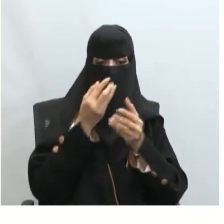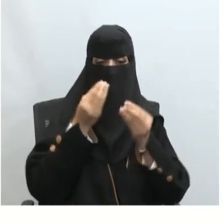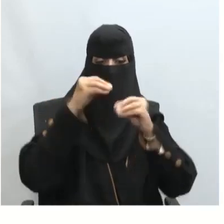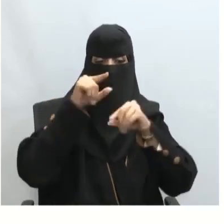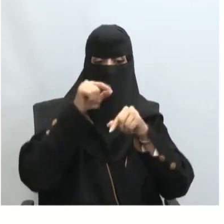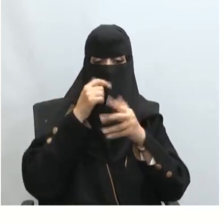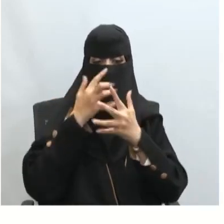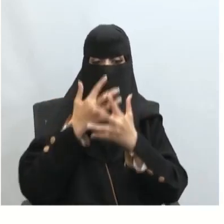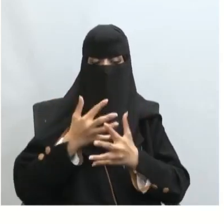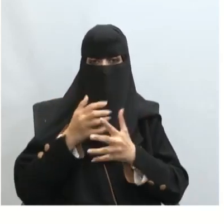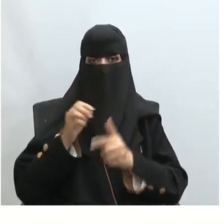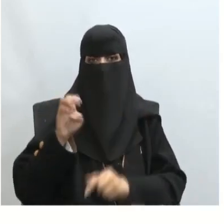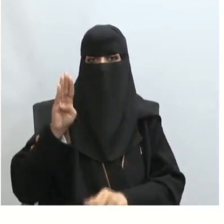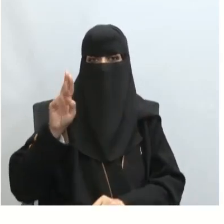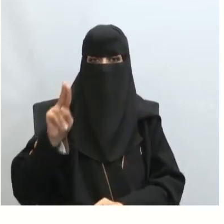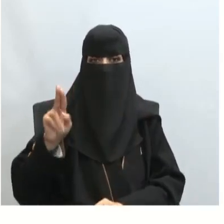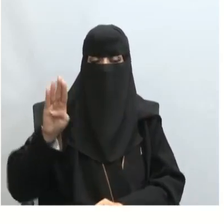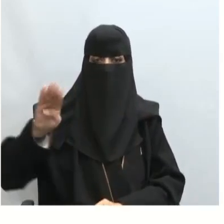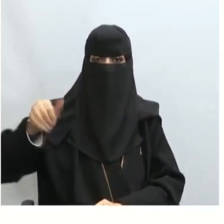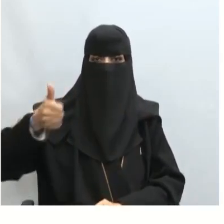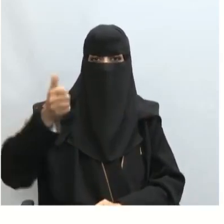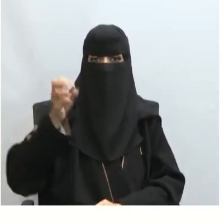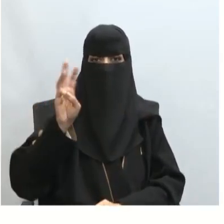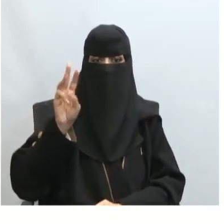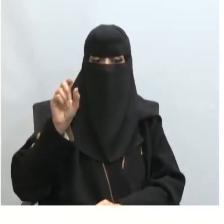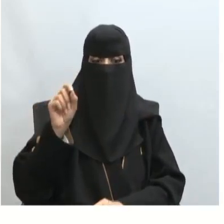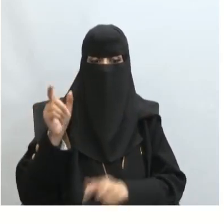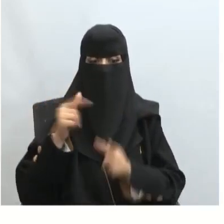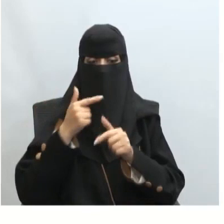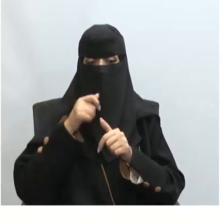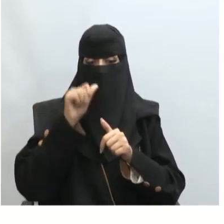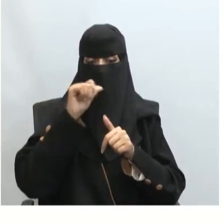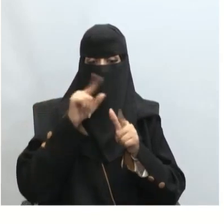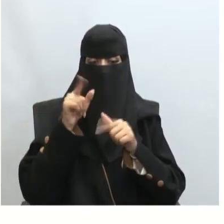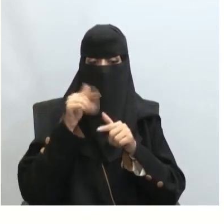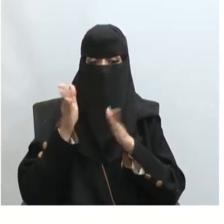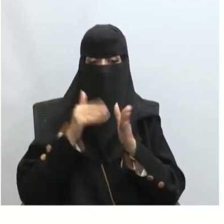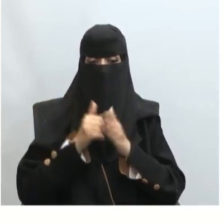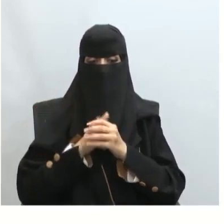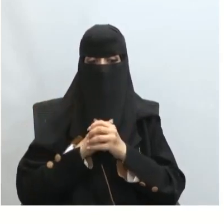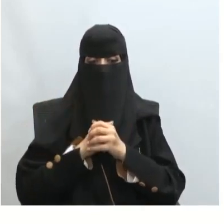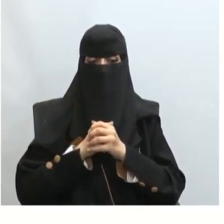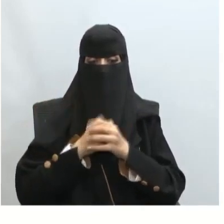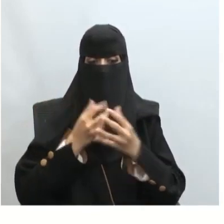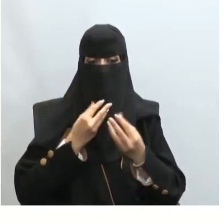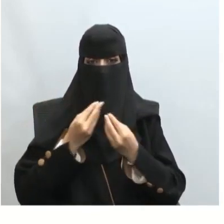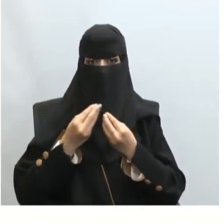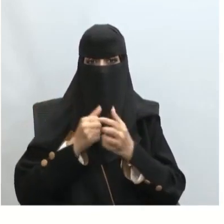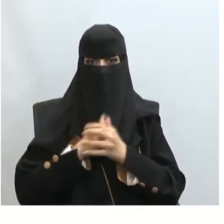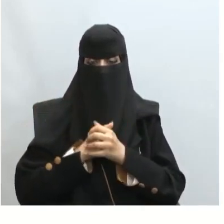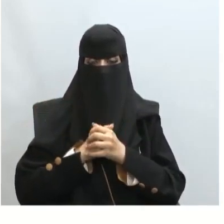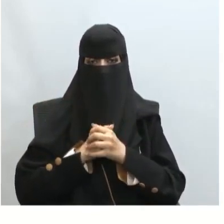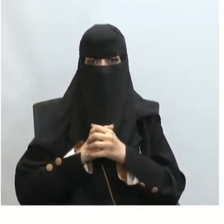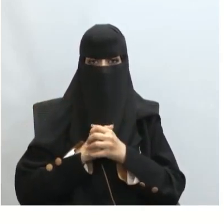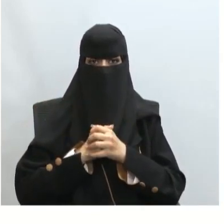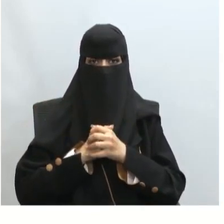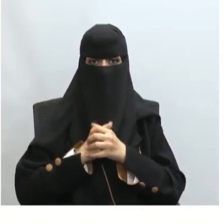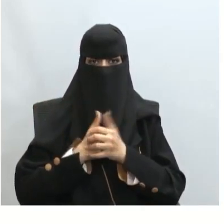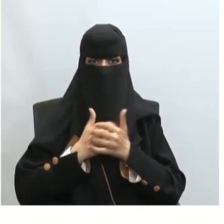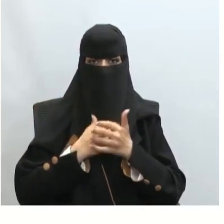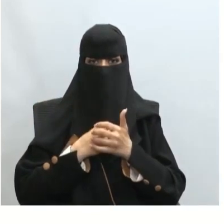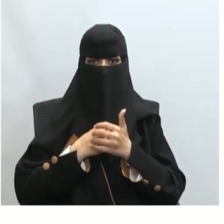صغير يقصد بفقدان جزيء صغير اللي هو الماء اذا سنقول عنه تفاعل التكاثف او